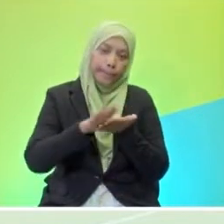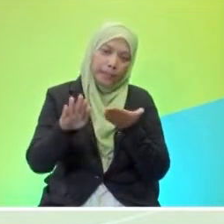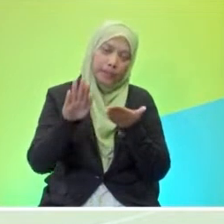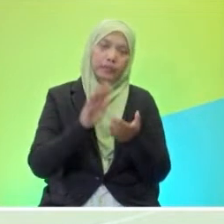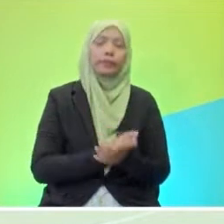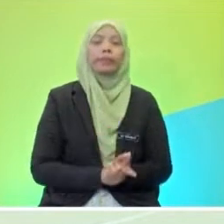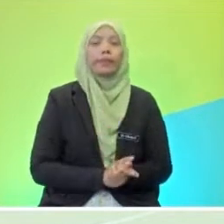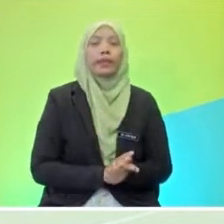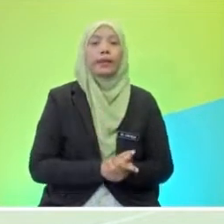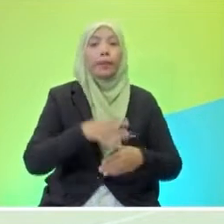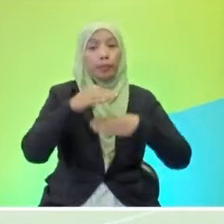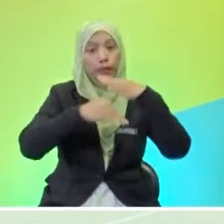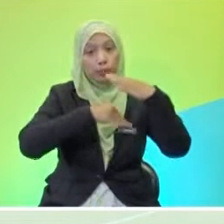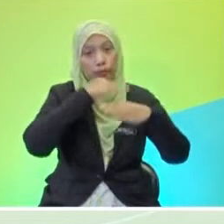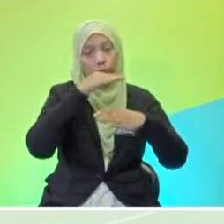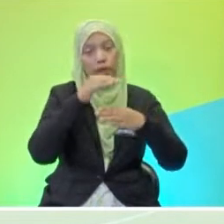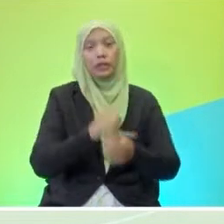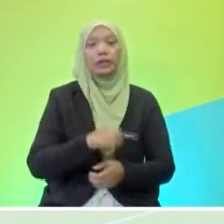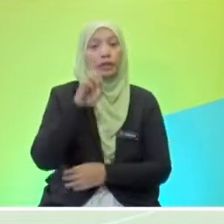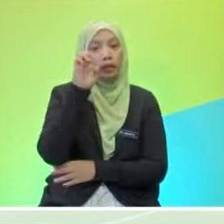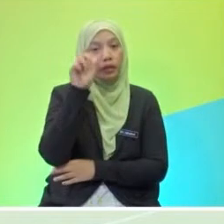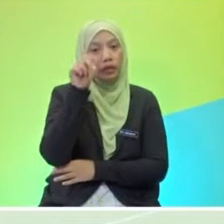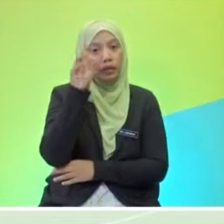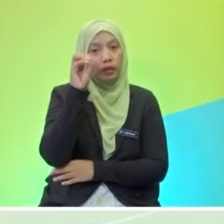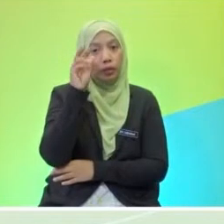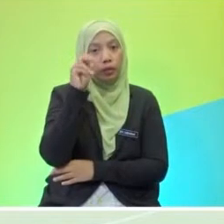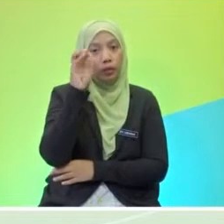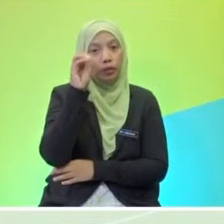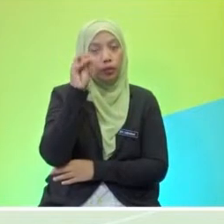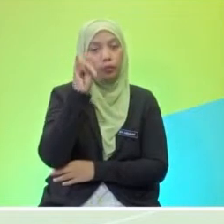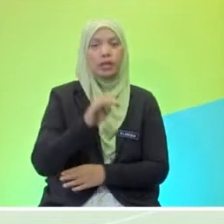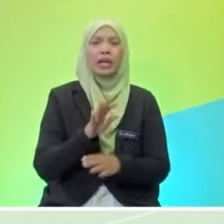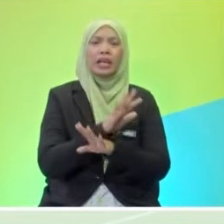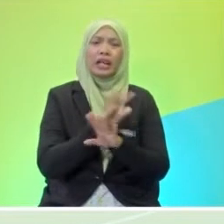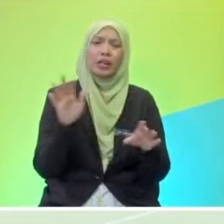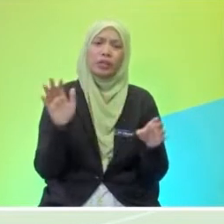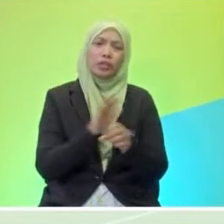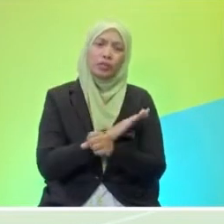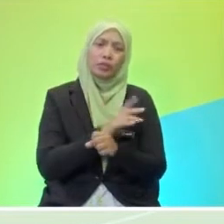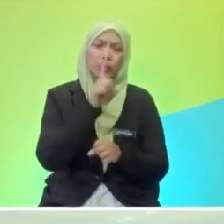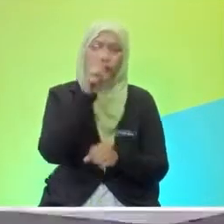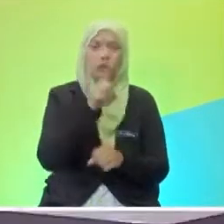pembangunan ekonomi yaitu kalau kita tak cukup satu kita rasa tak lengkap